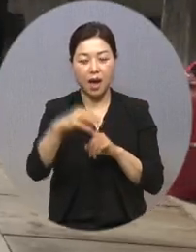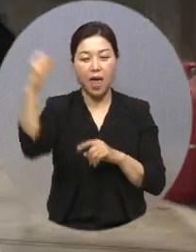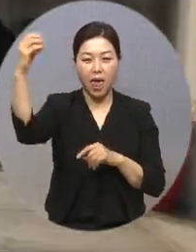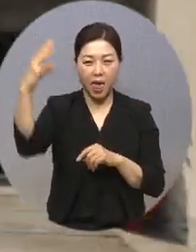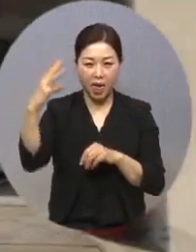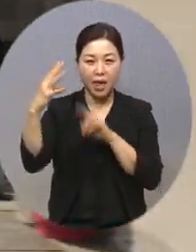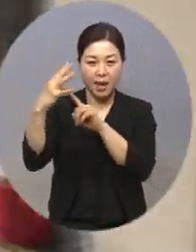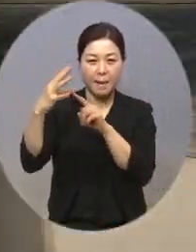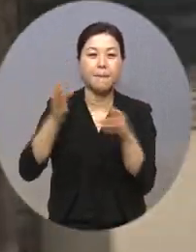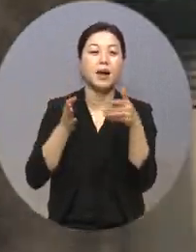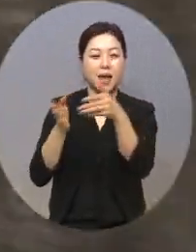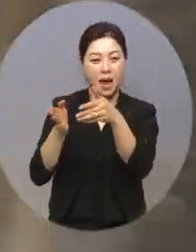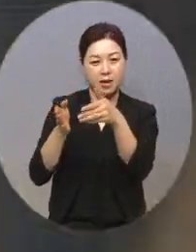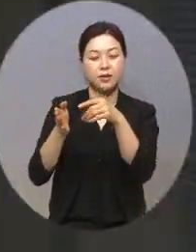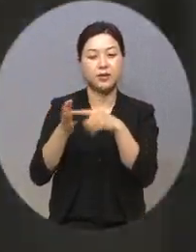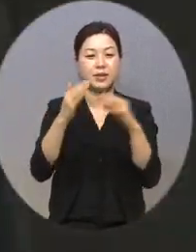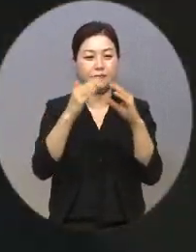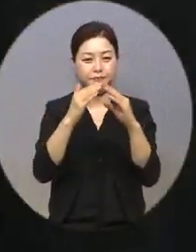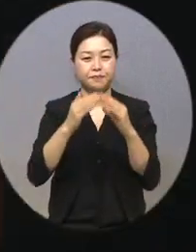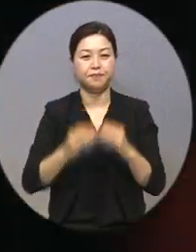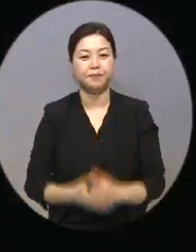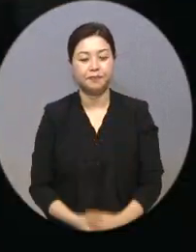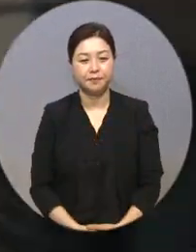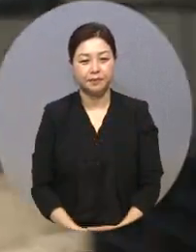들어가. 민부.